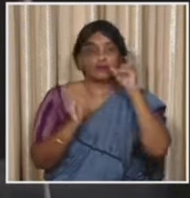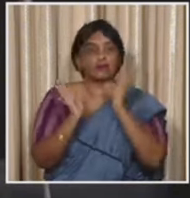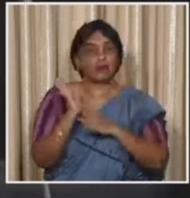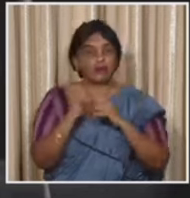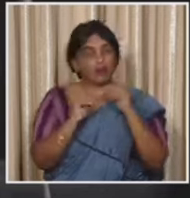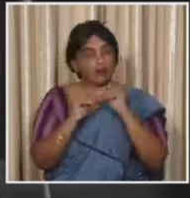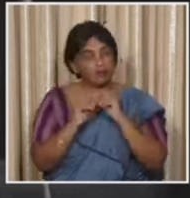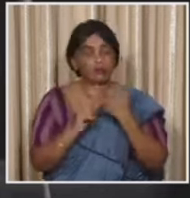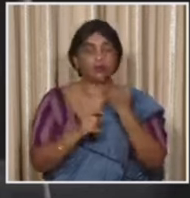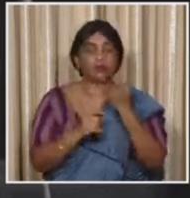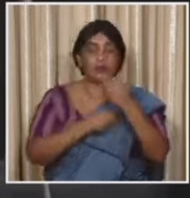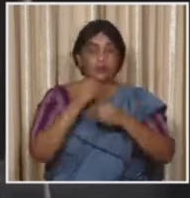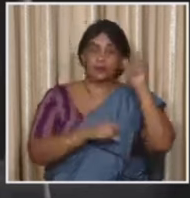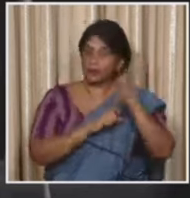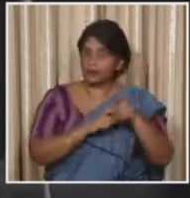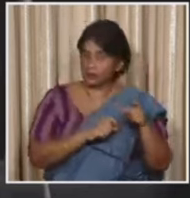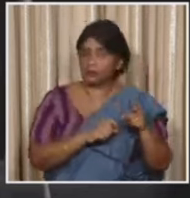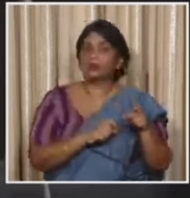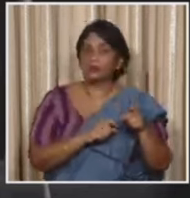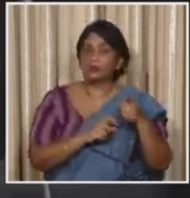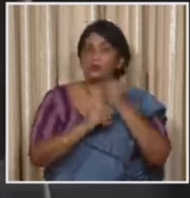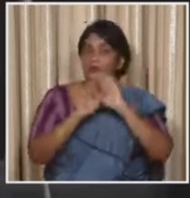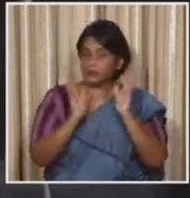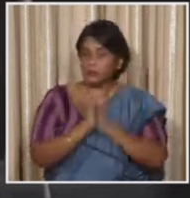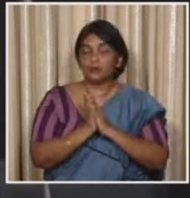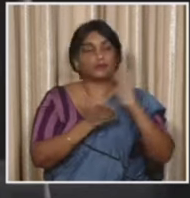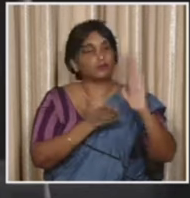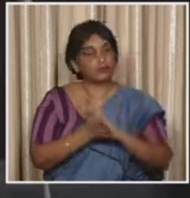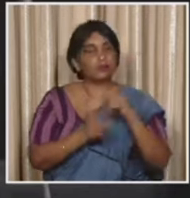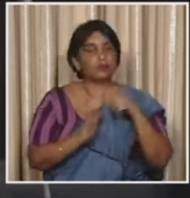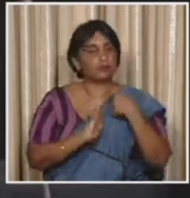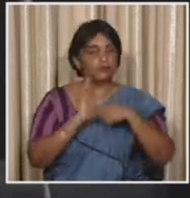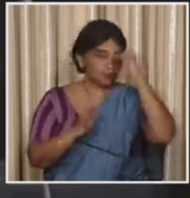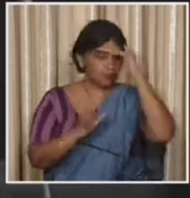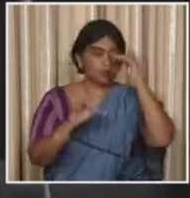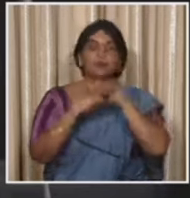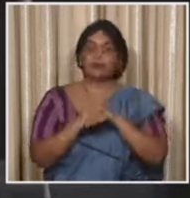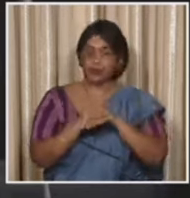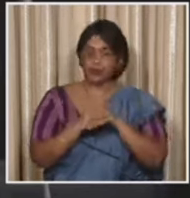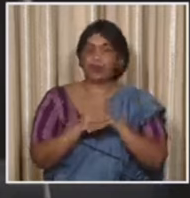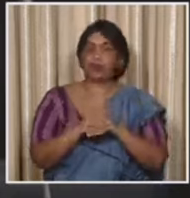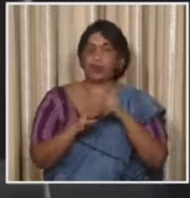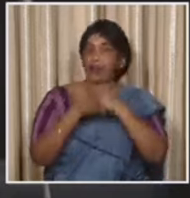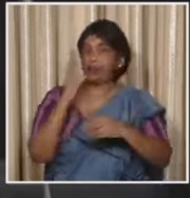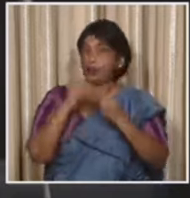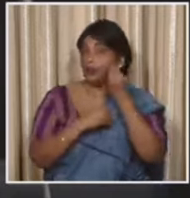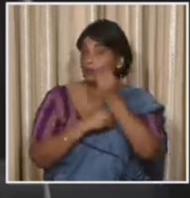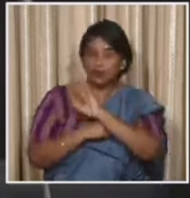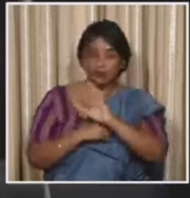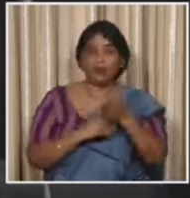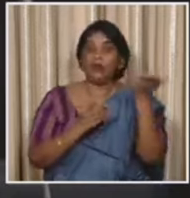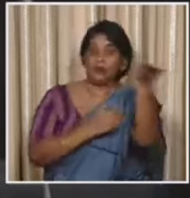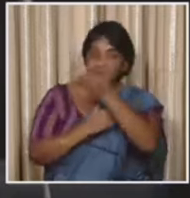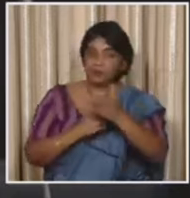සල්ලි, ජාවාරම්කාරයෝගේ සල්ලි. ඒකට ඒ සල්ලි වල පිහිටෙන් මේ රටේ නායකයන් මිනිසුන්ට ඡන්ද දෙන්න එපා. දුන්නොත්